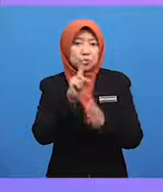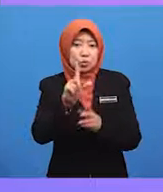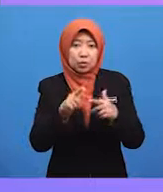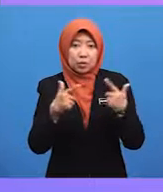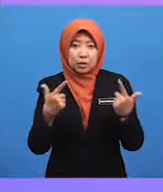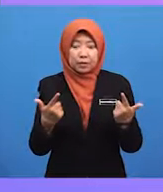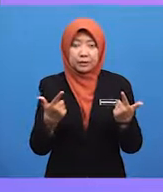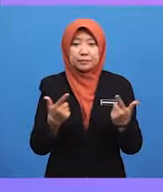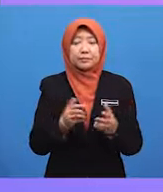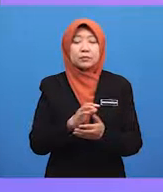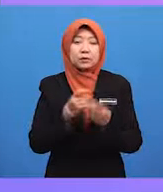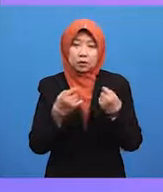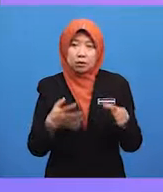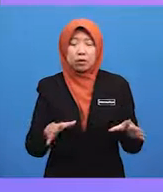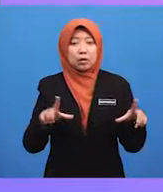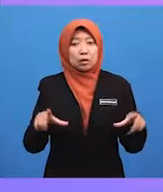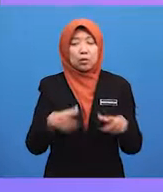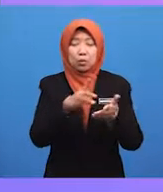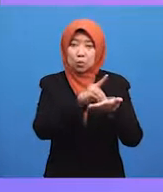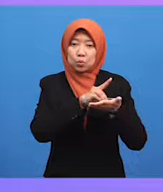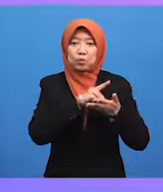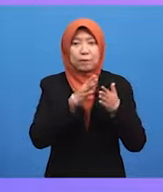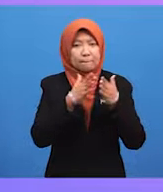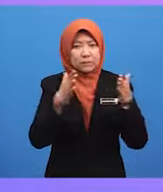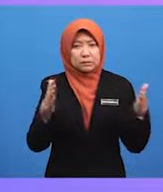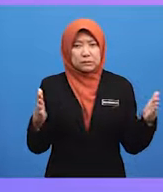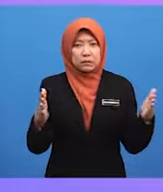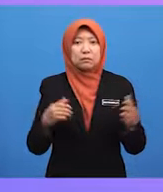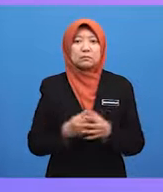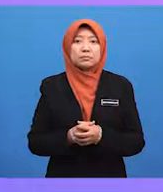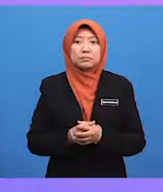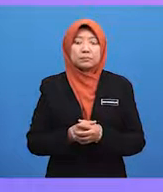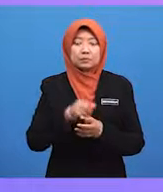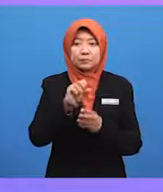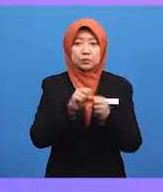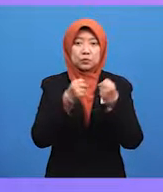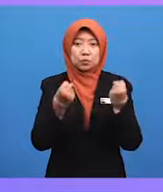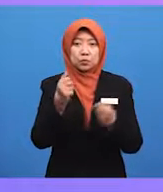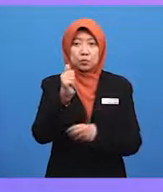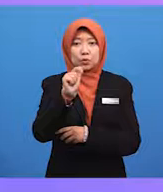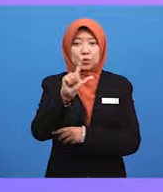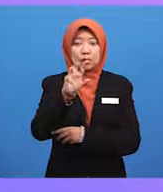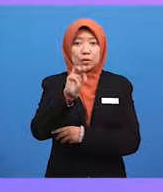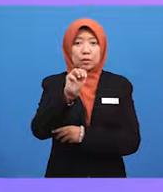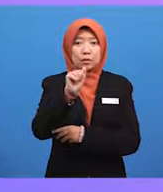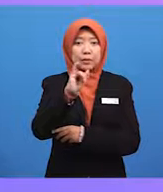sesungguhnya ia telah melakukan dosa yang besar. Surah Al-Ma'idah ayat